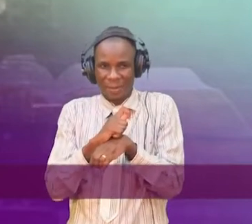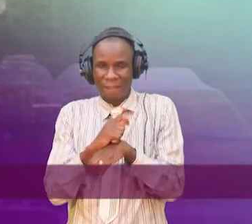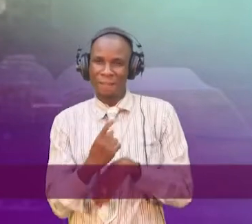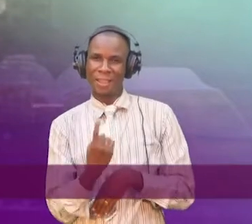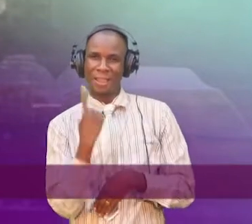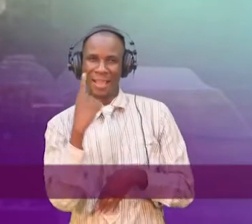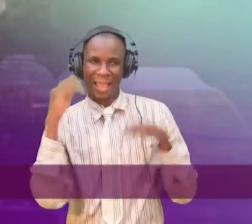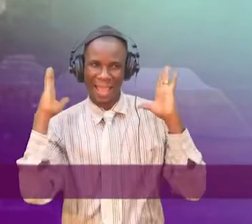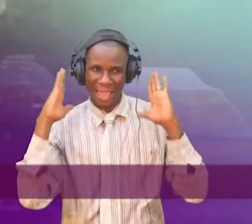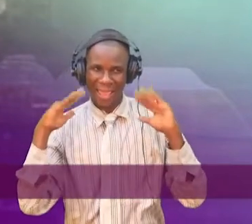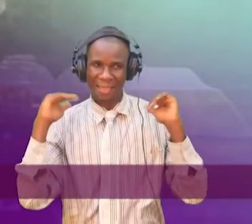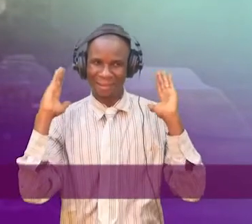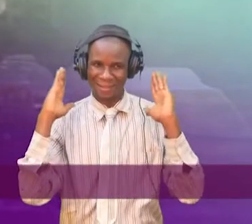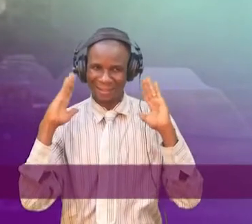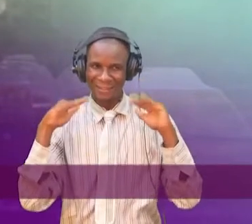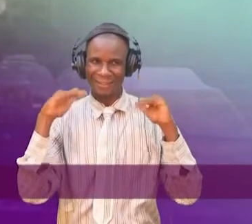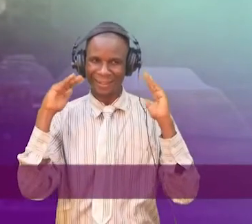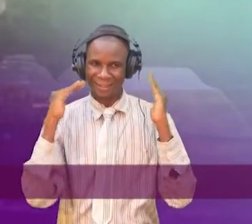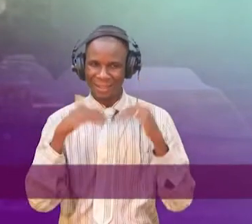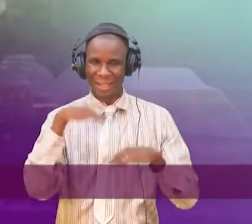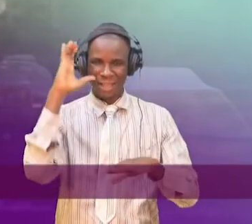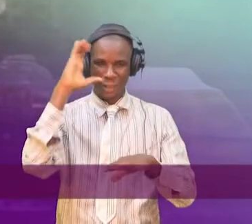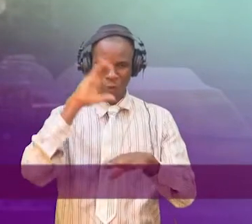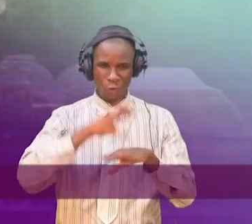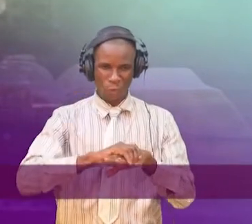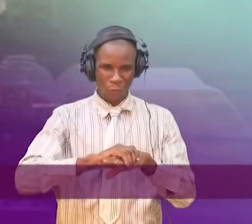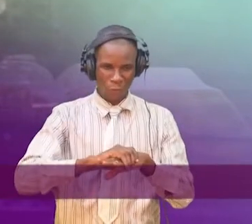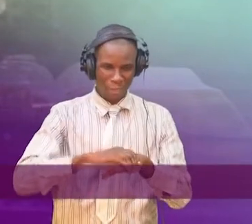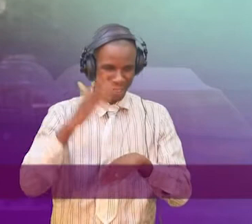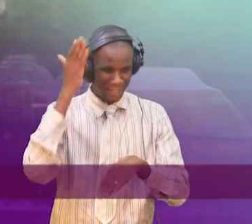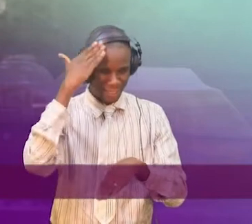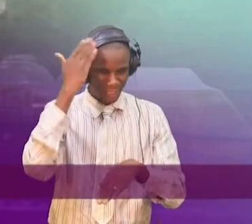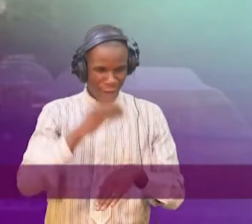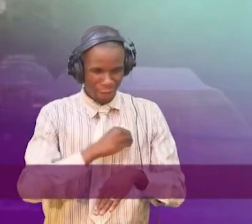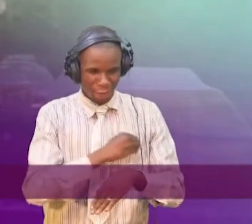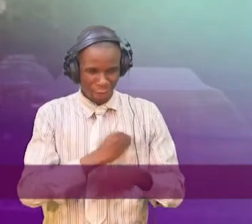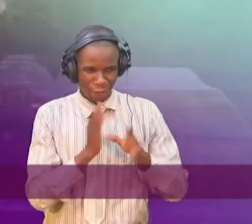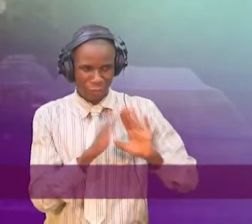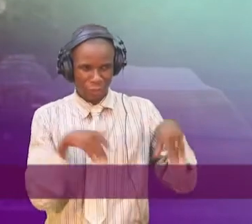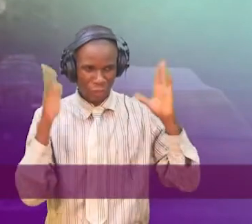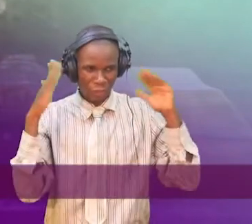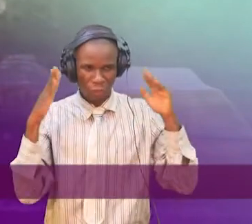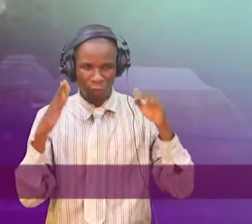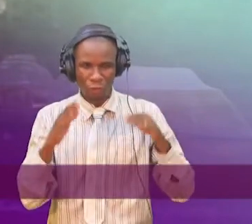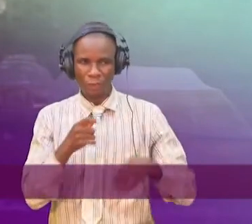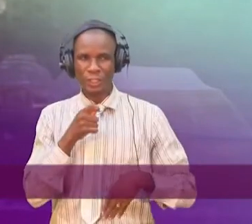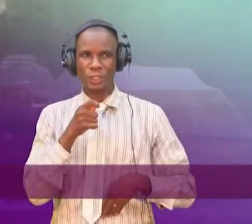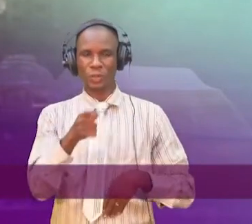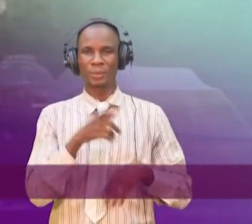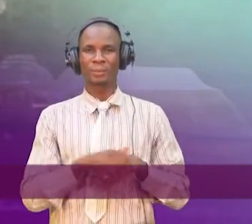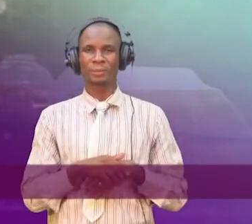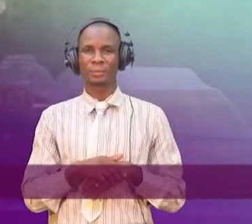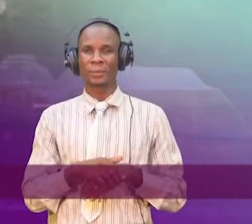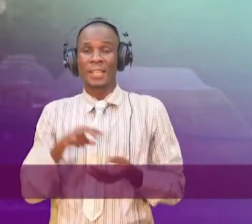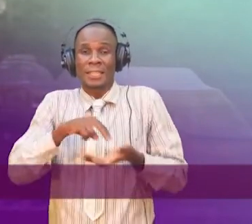Yesu. Kondima oye zangi ekulusu. Kondima oye zangi makila masopani. Eko zala kondima